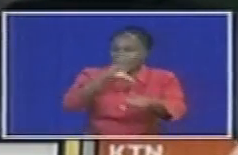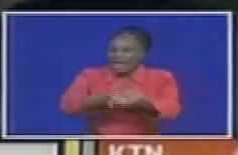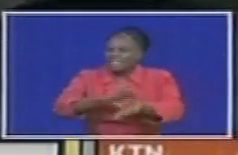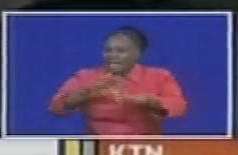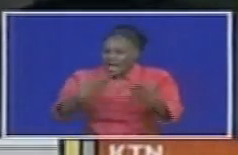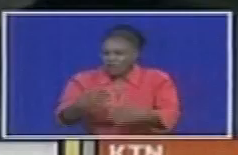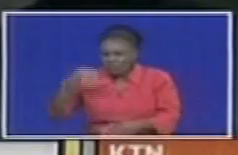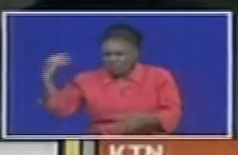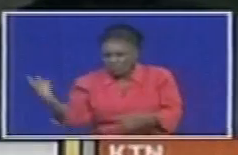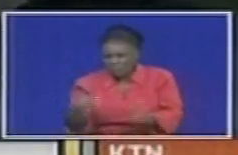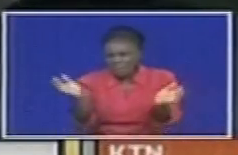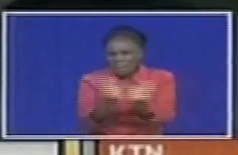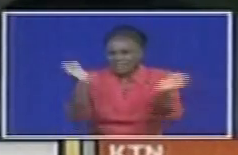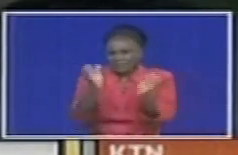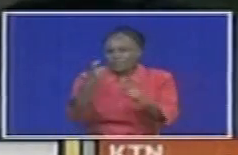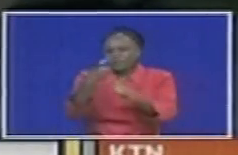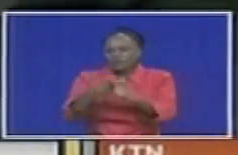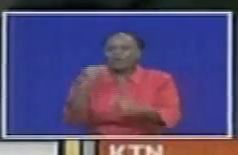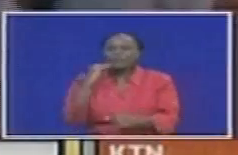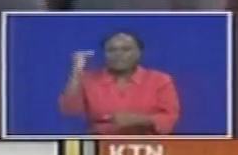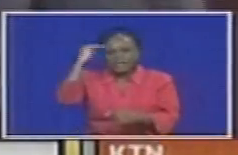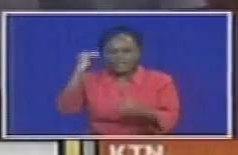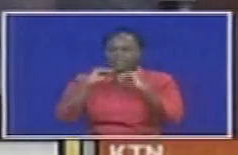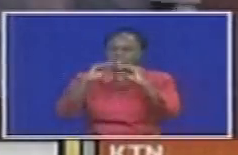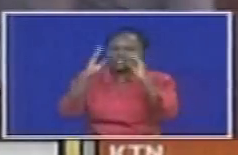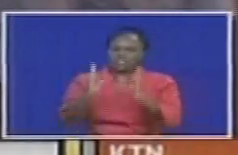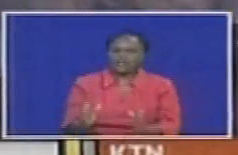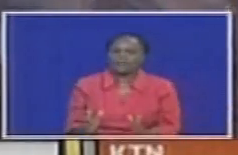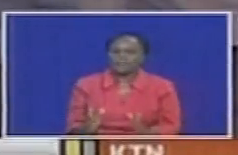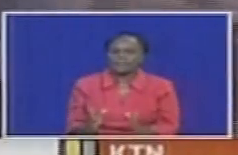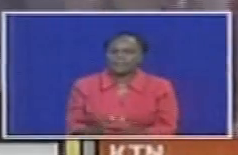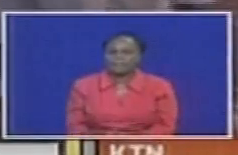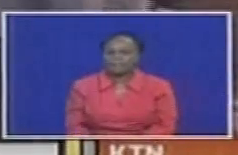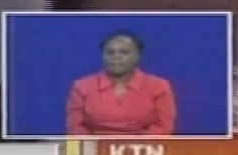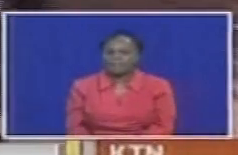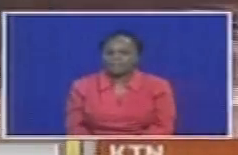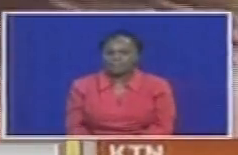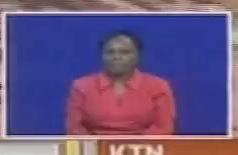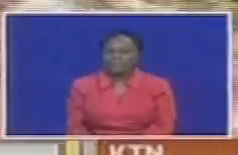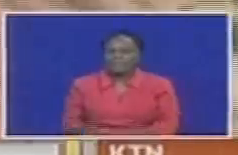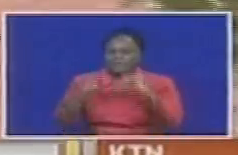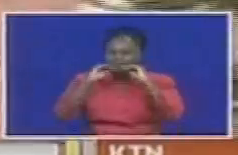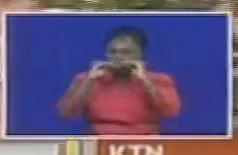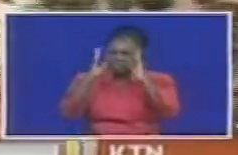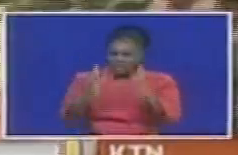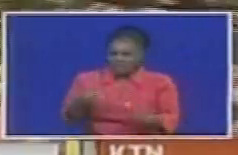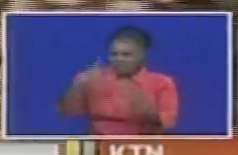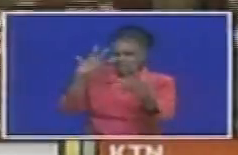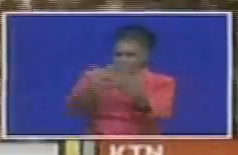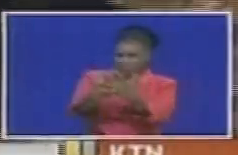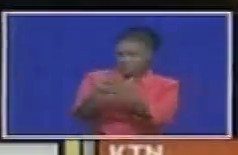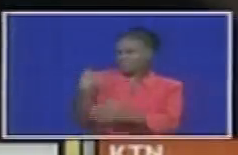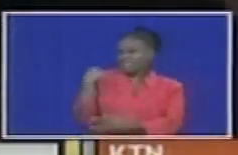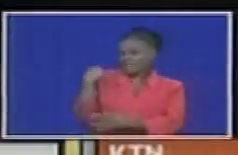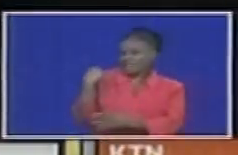aliyapata kutokana na adhabu ya mkuu wa shule hiyo Patrick Wambua. Mwalimu Wambua alikamatwa jana